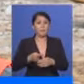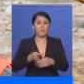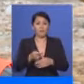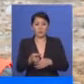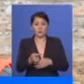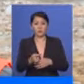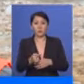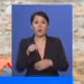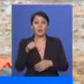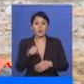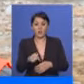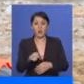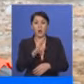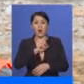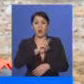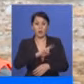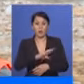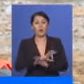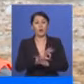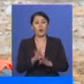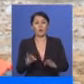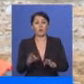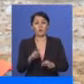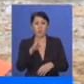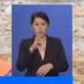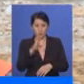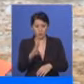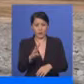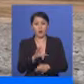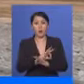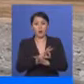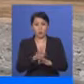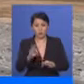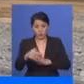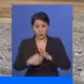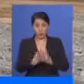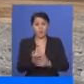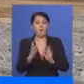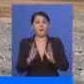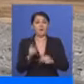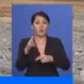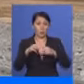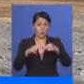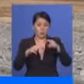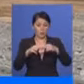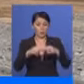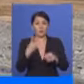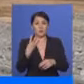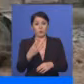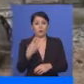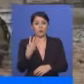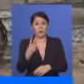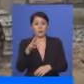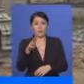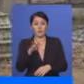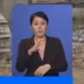елден бері мұнда істеп отырым. Жұмыс жақсы, айлығы да онда. Жаңа трактор зауытының құрылыс алаңы 42 000 шаршы метрден